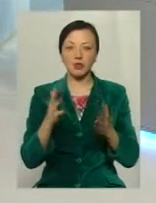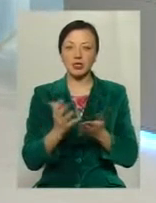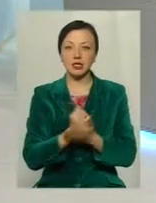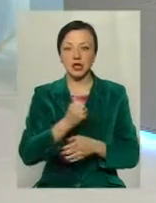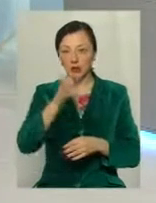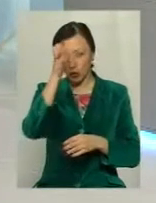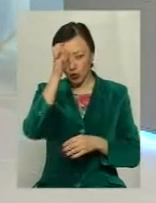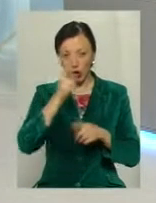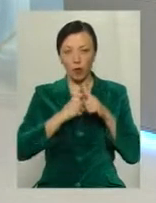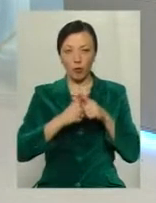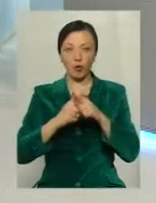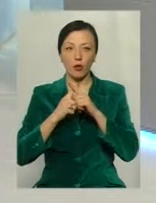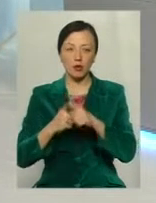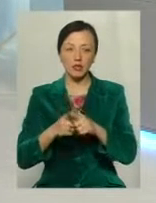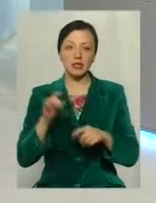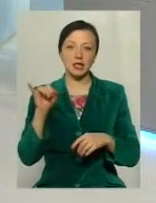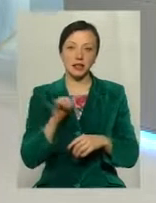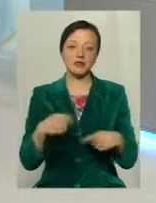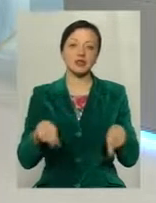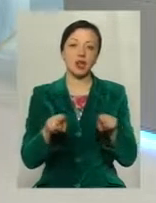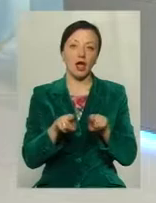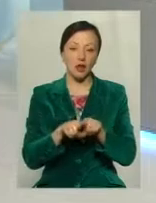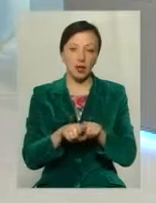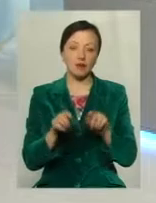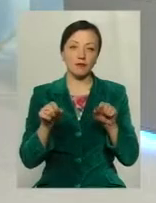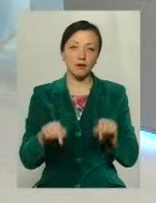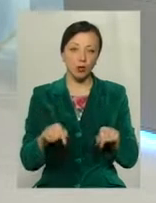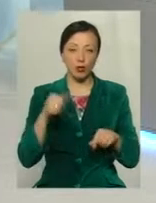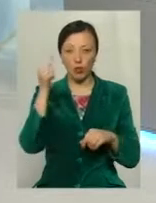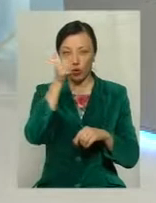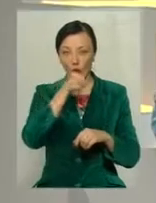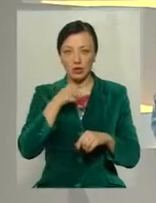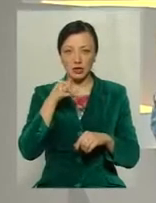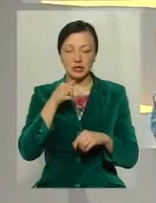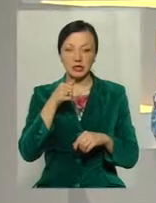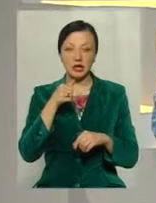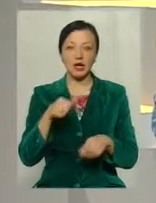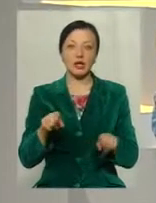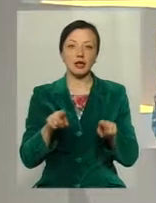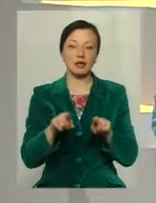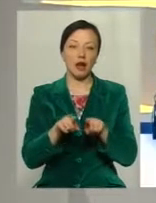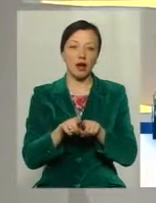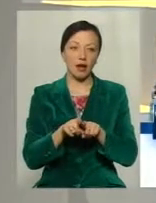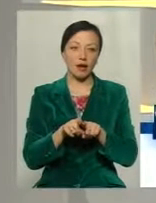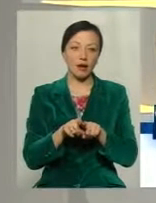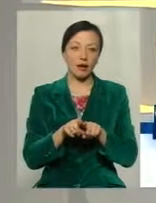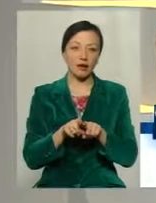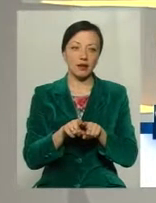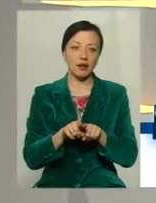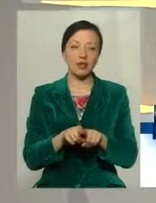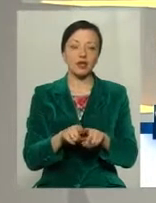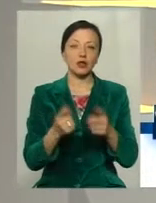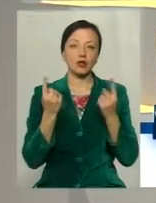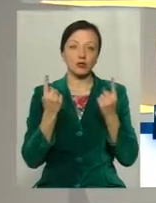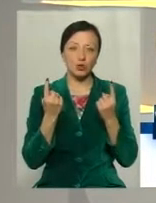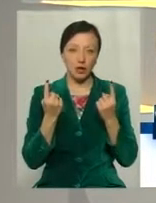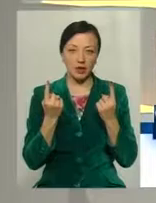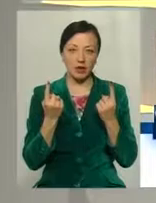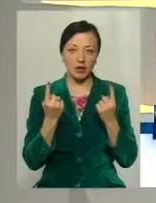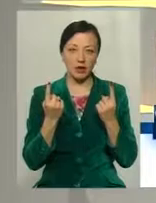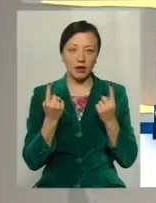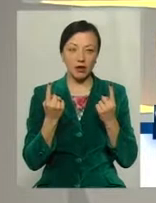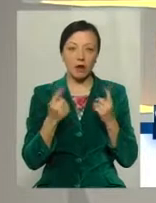достатньо принципові питання, і на сесії обласної ради. І тільки після голосування 43 депутатів це може стати зміни доповнення до бюджету. Що ж,